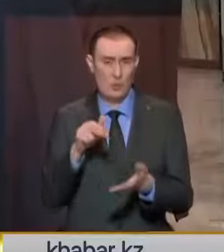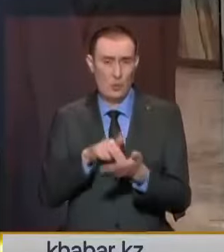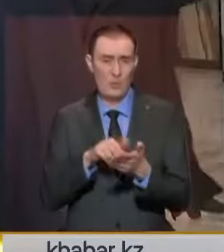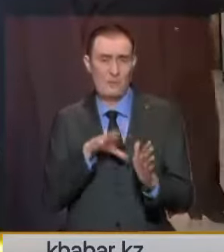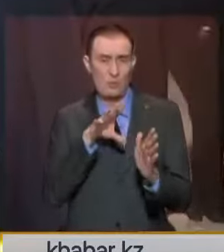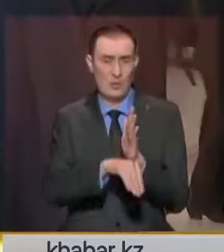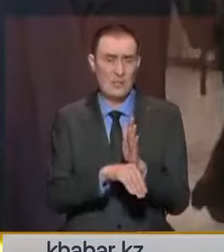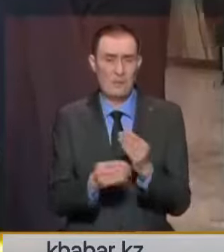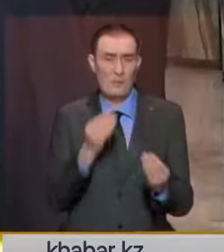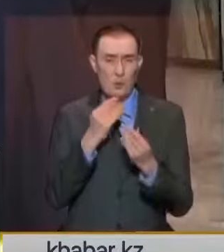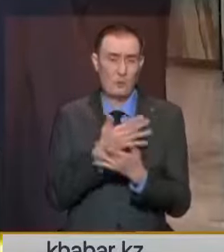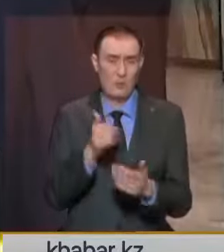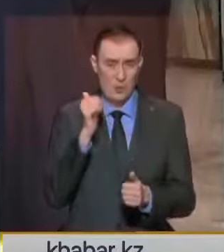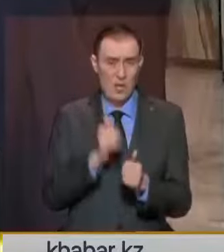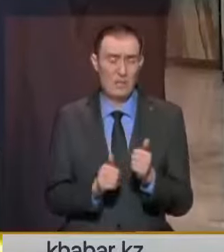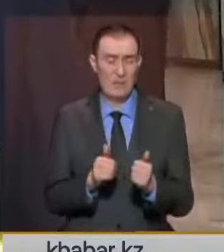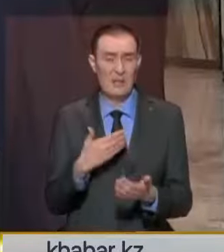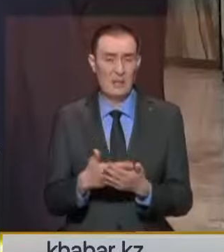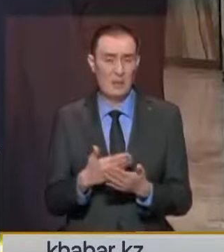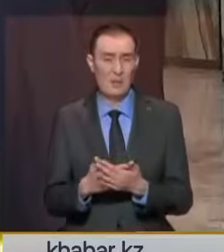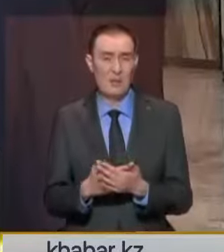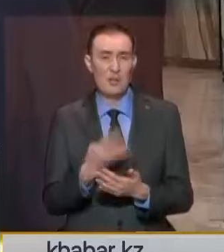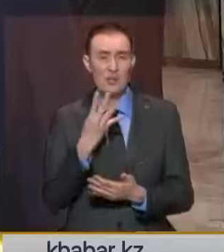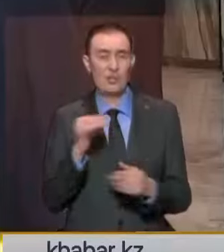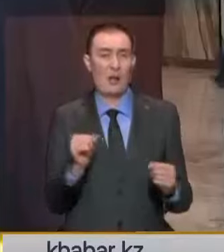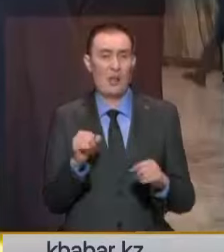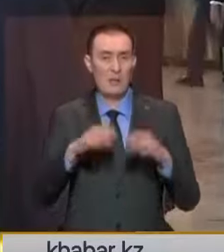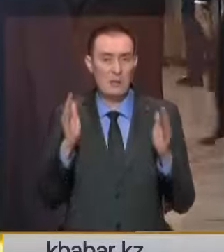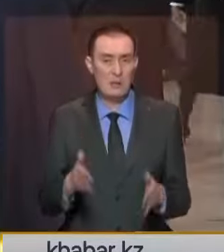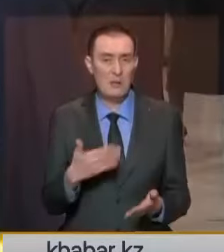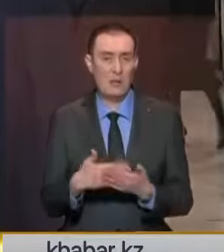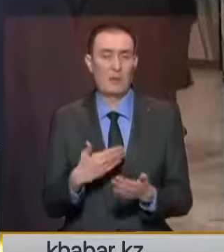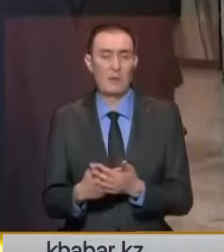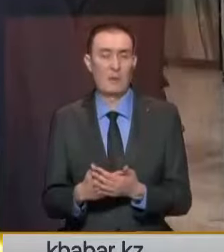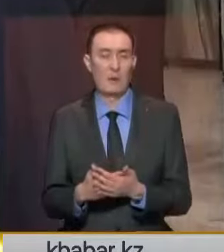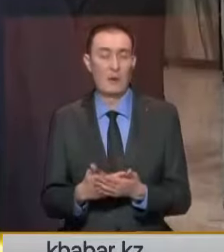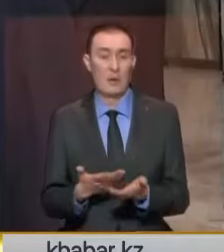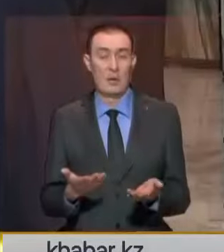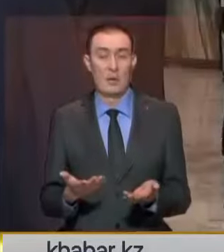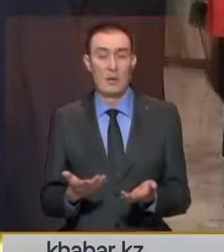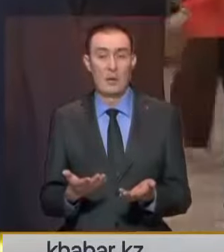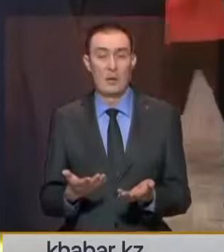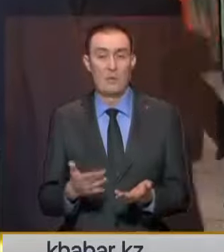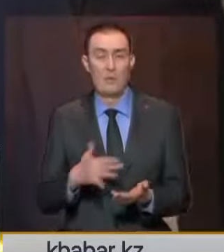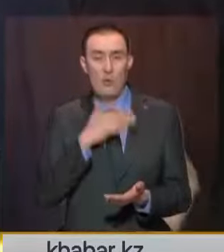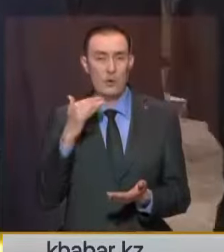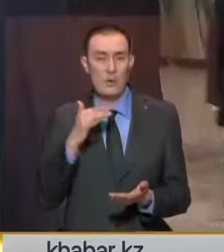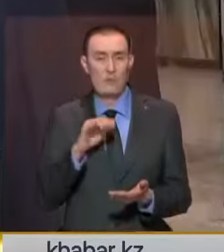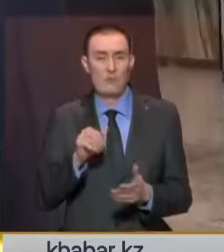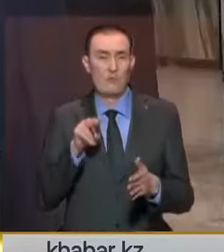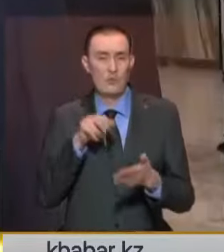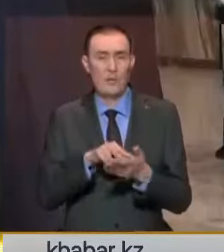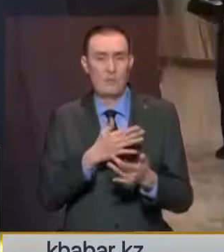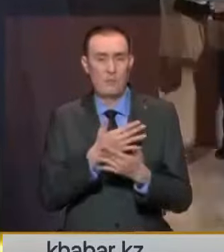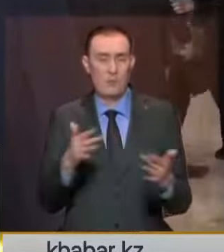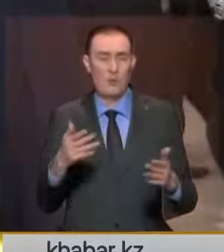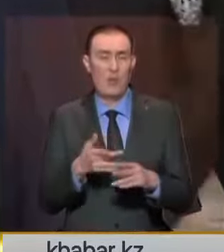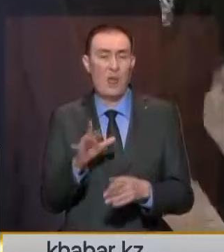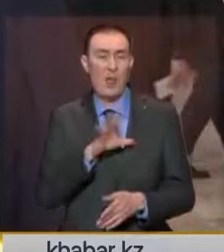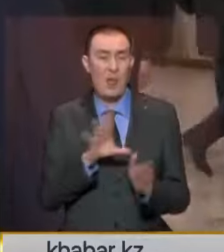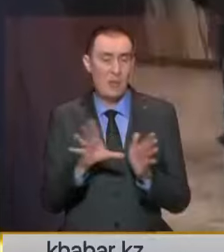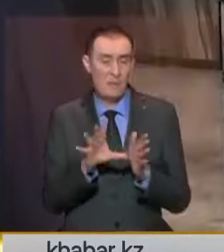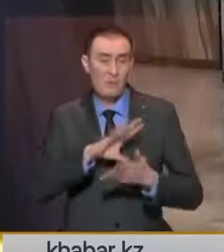Значит, у каждого там по норме 4 холодильника там. Куча, значит, приборов, которые потребляют электроэнергию.